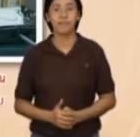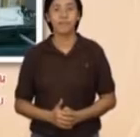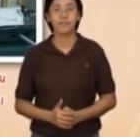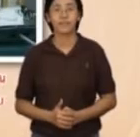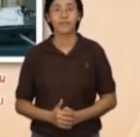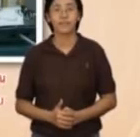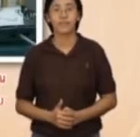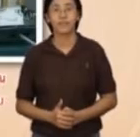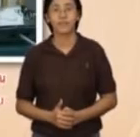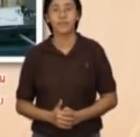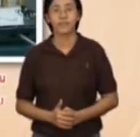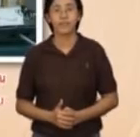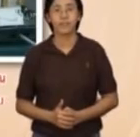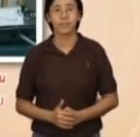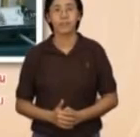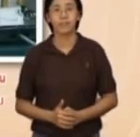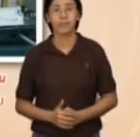างหลัง